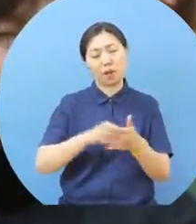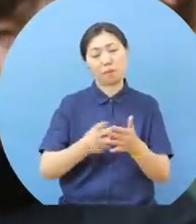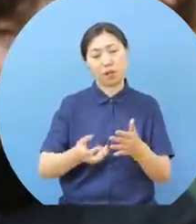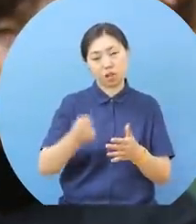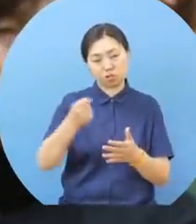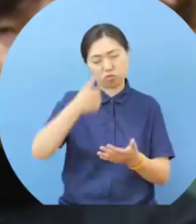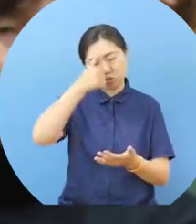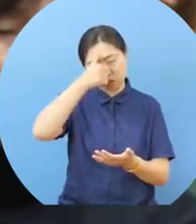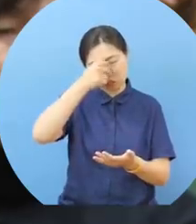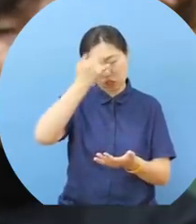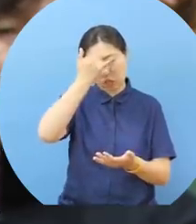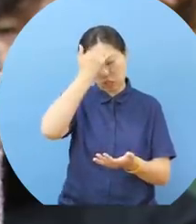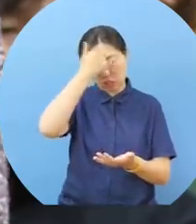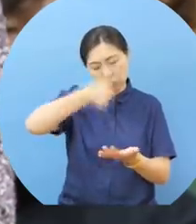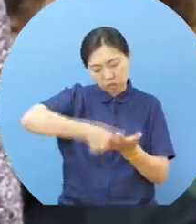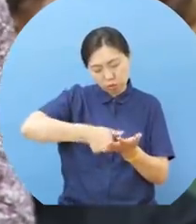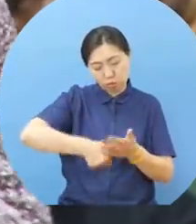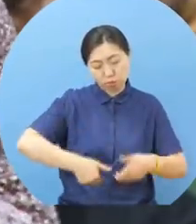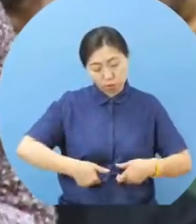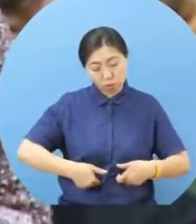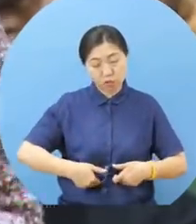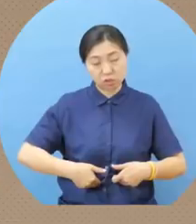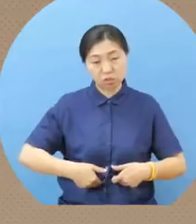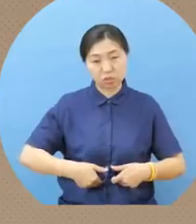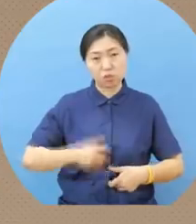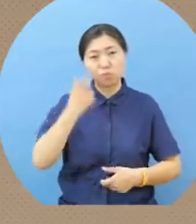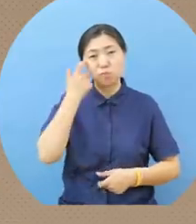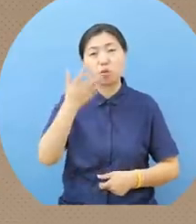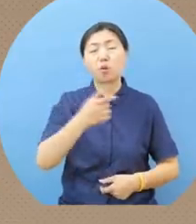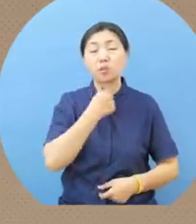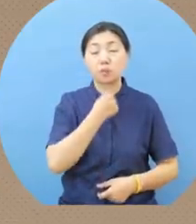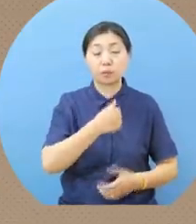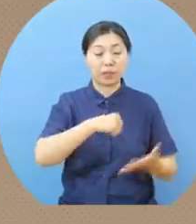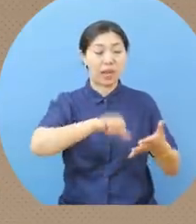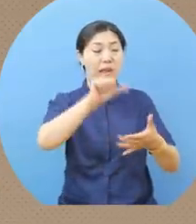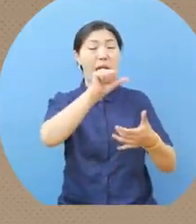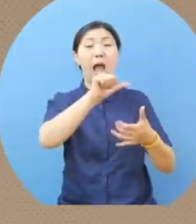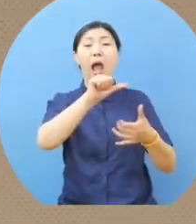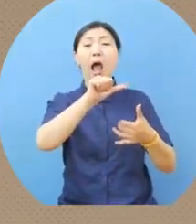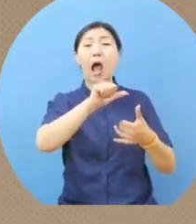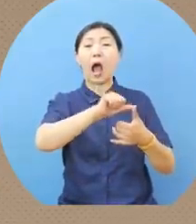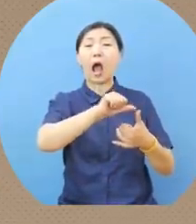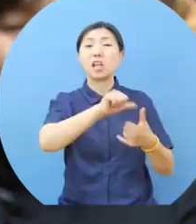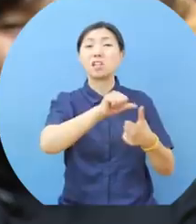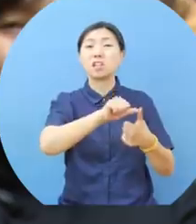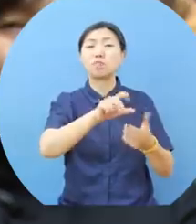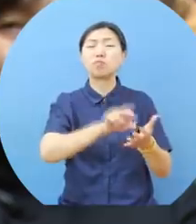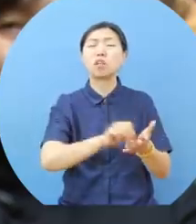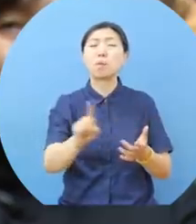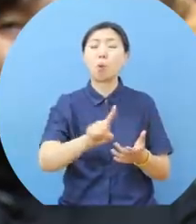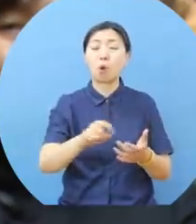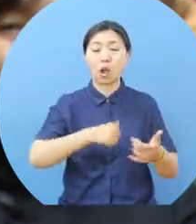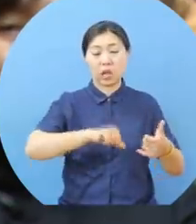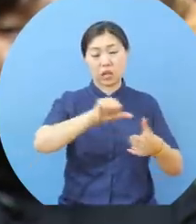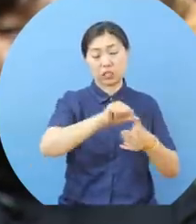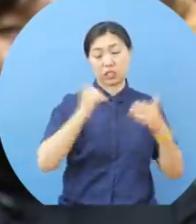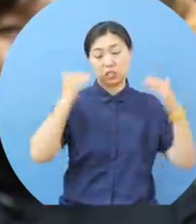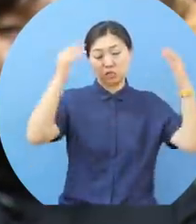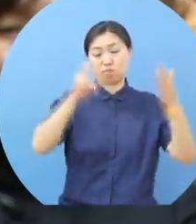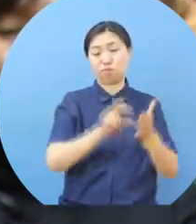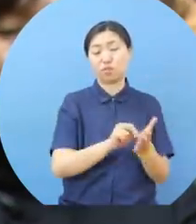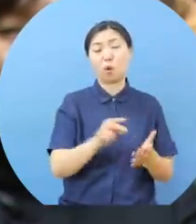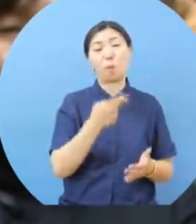스님께 말씀을 청합니다 눈 밖에 났다 어 그러니까 아들의 뭐가 문제요 아들은 그대의